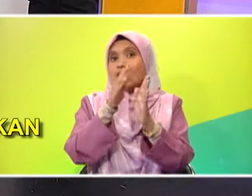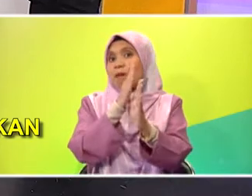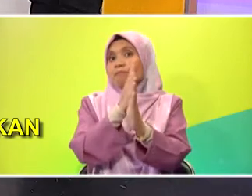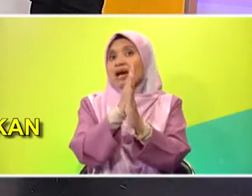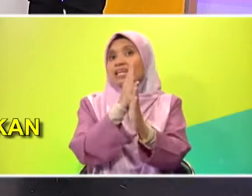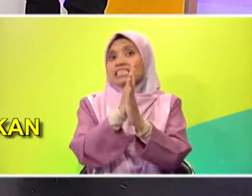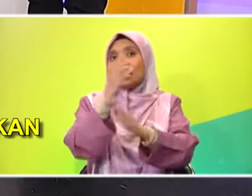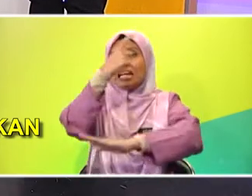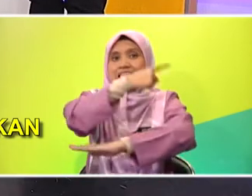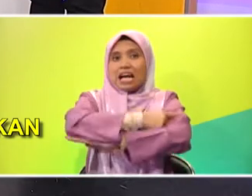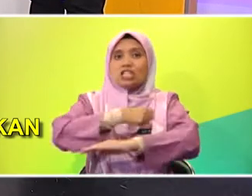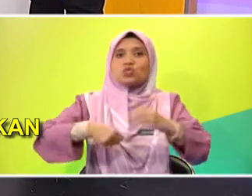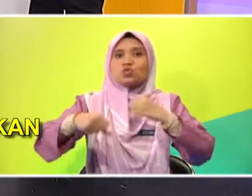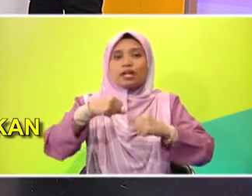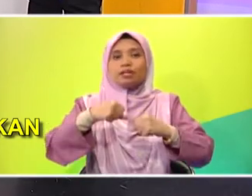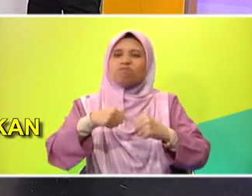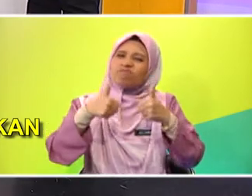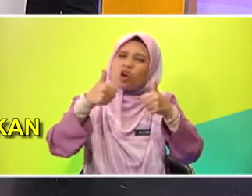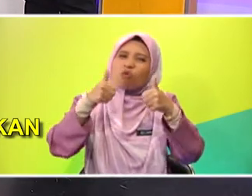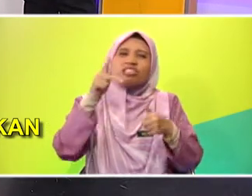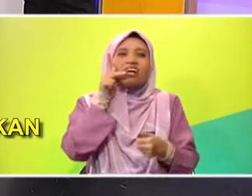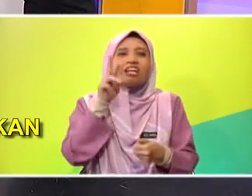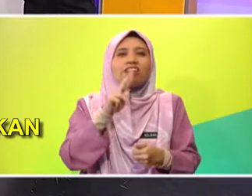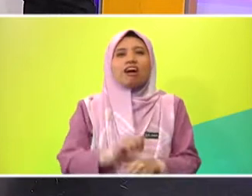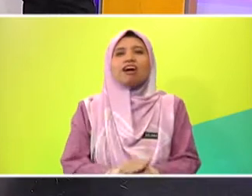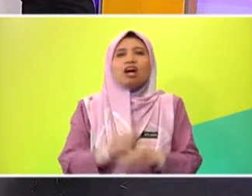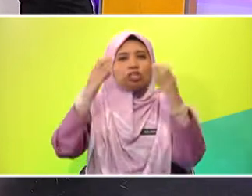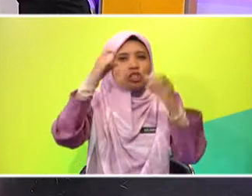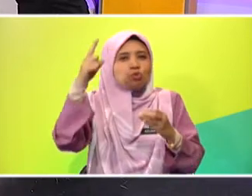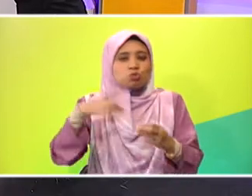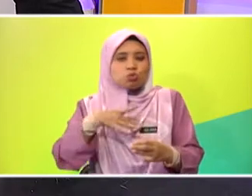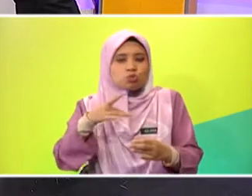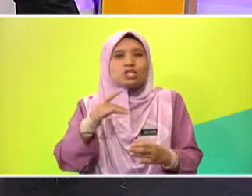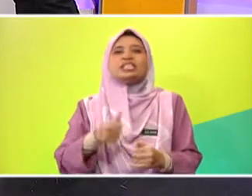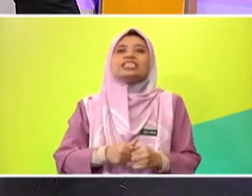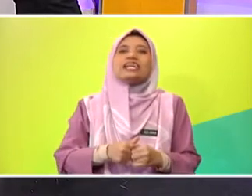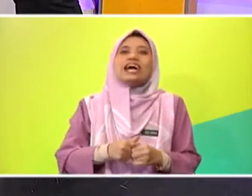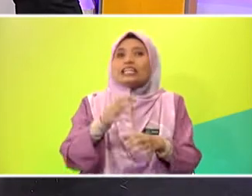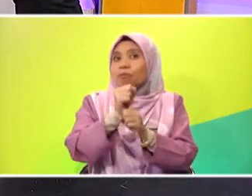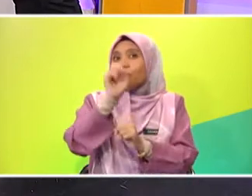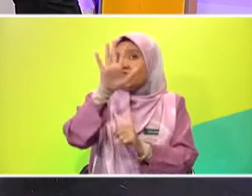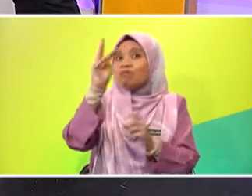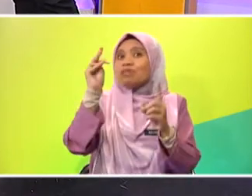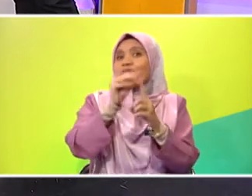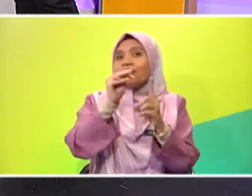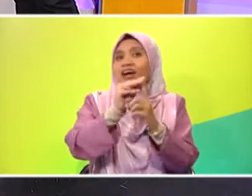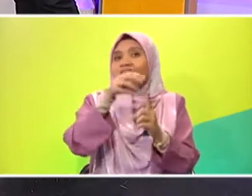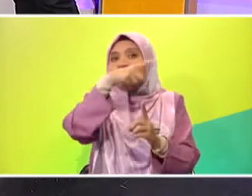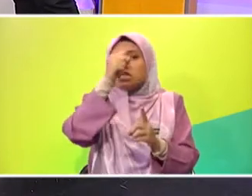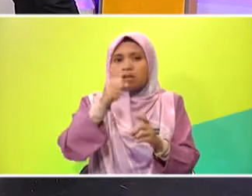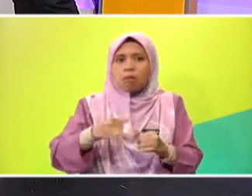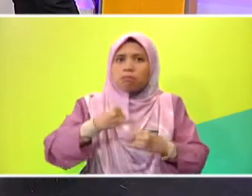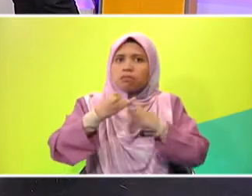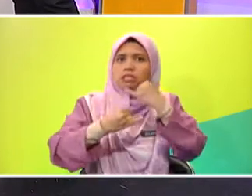Yoga penontonnya Corina dapat Jawa deket opac.usu namanya slime maka untuk Kak Lina cronobreaker